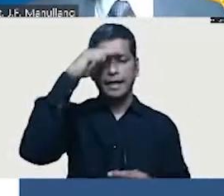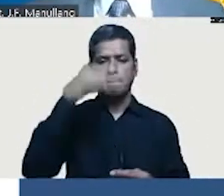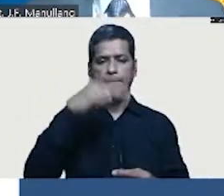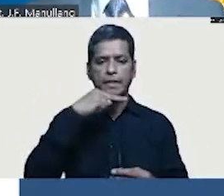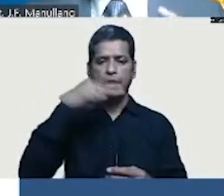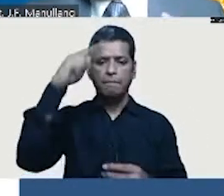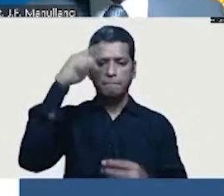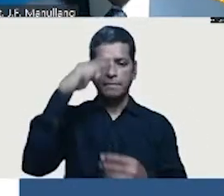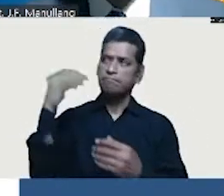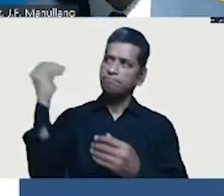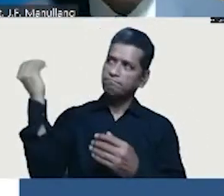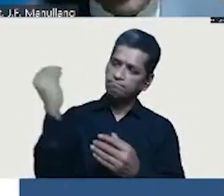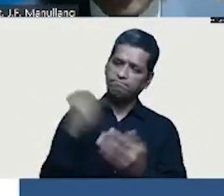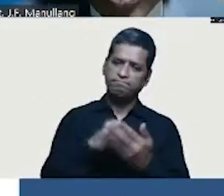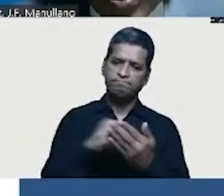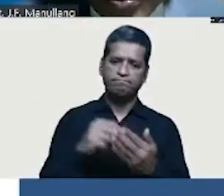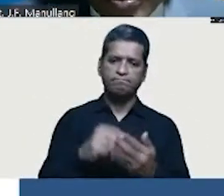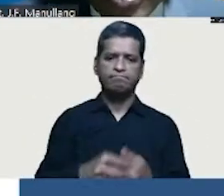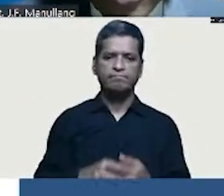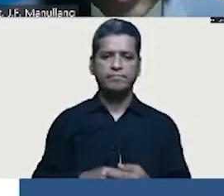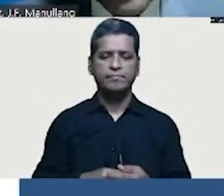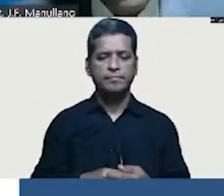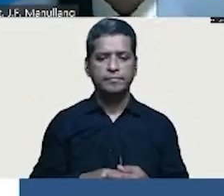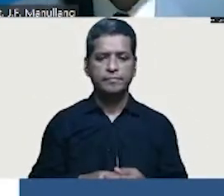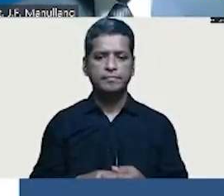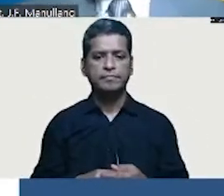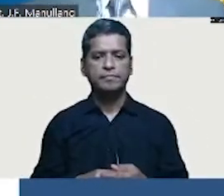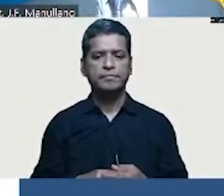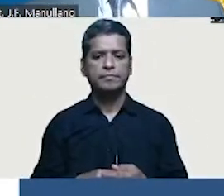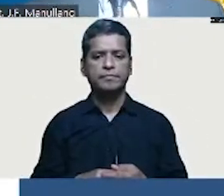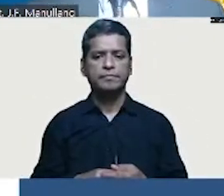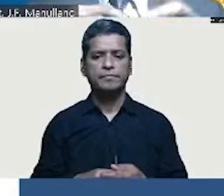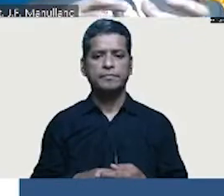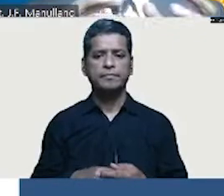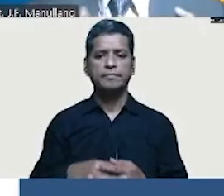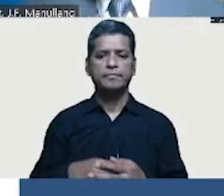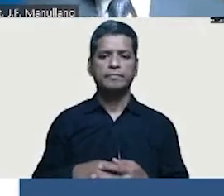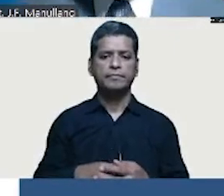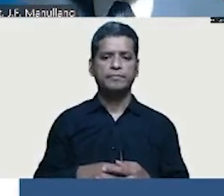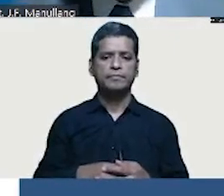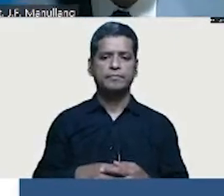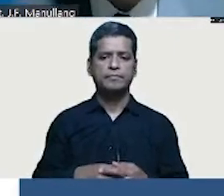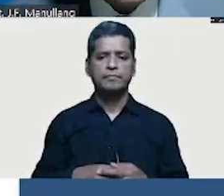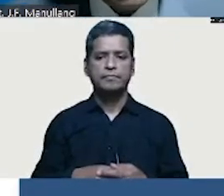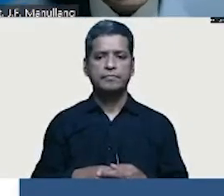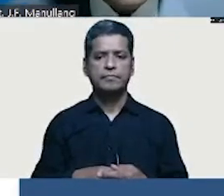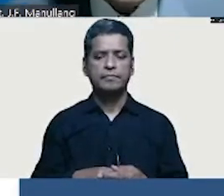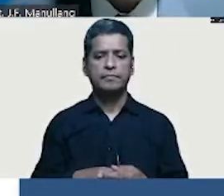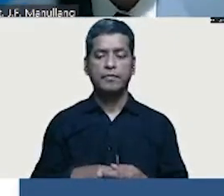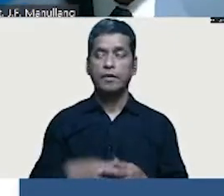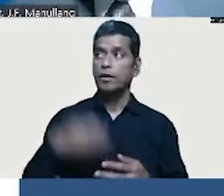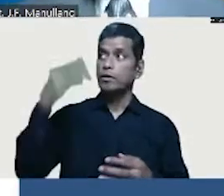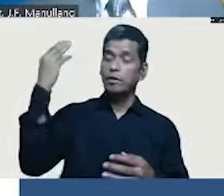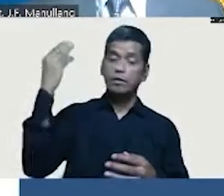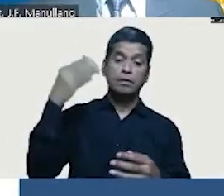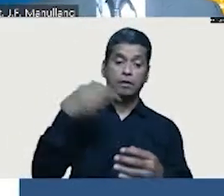jadi Tuhan mahatahu dan kemauannya itu tidak disimpan sendiri